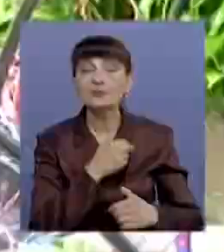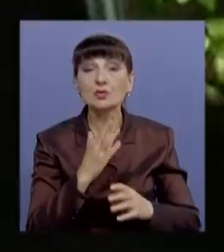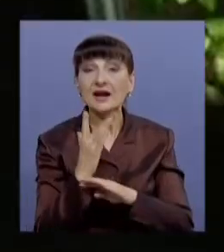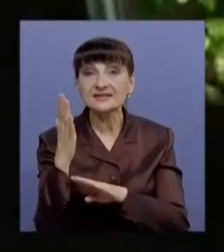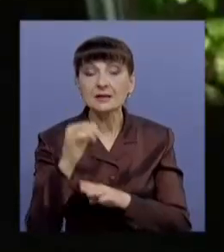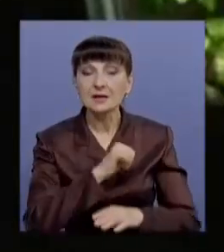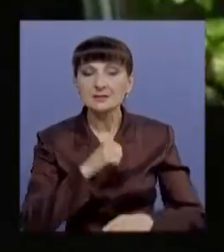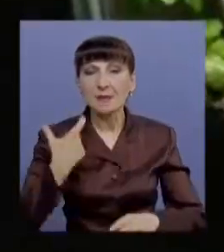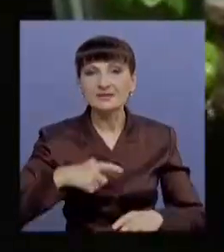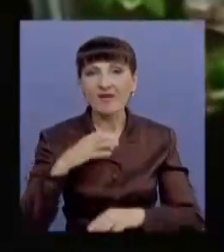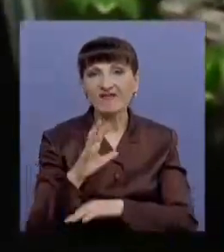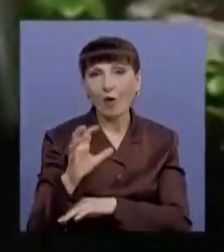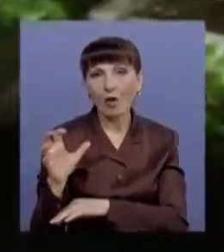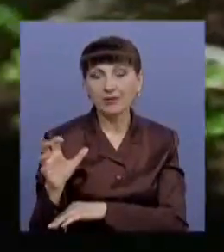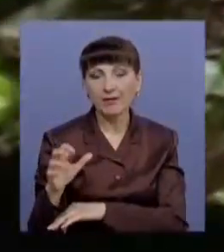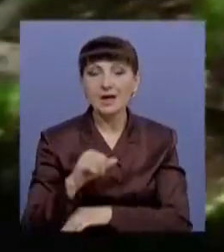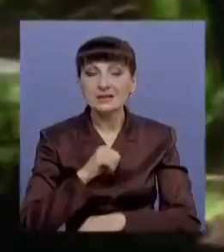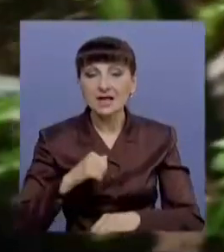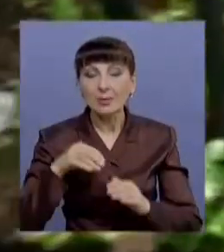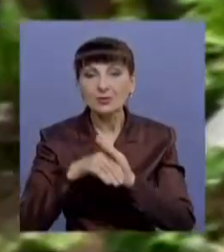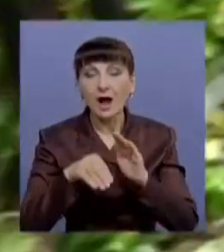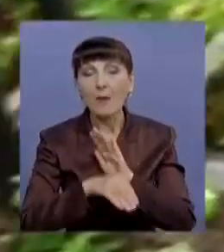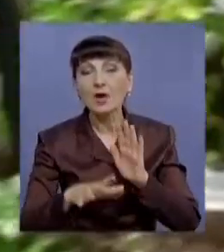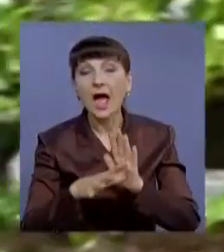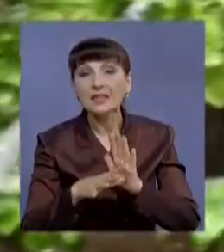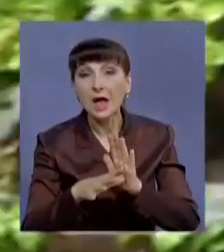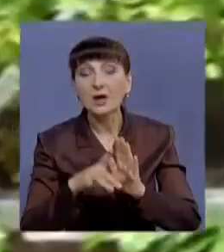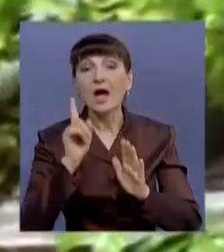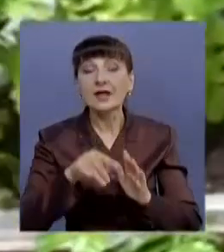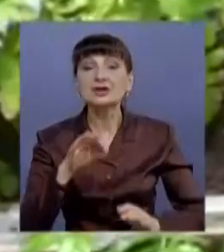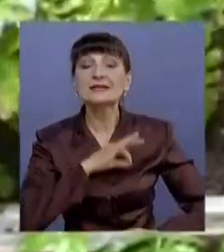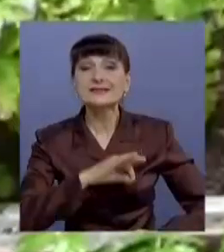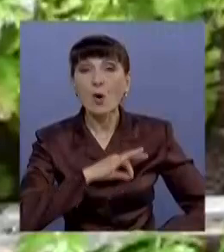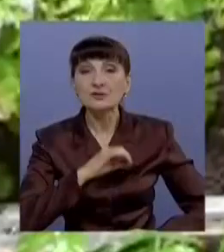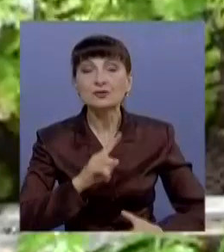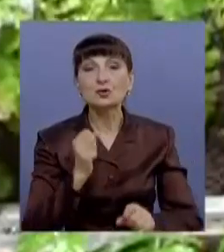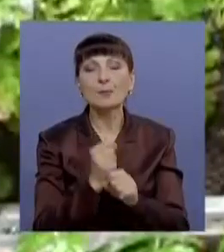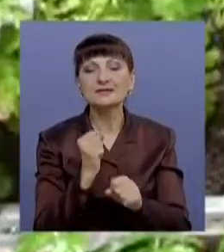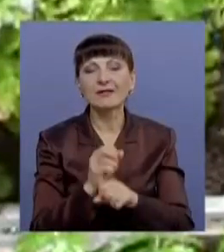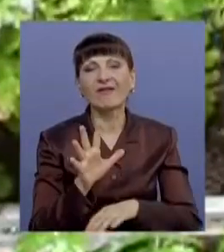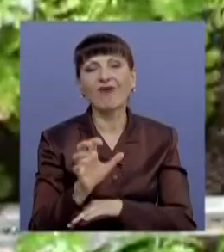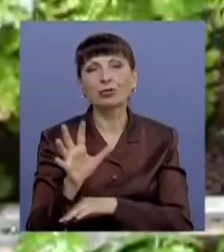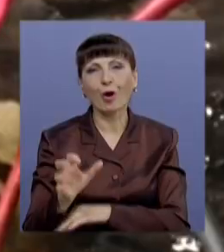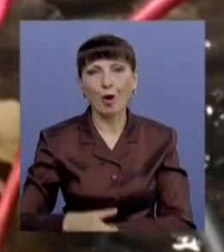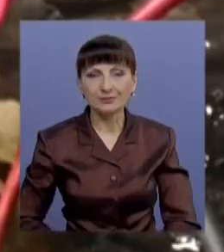делали селфи. То есть они сами будут накапливать энергию, а потом использовать ее, чтобы делать фото.